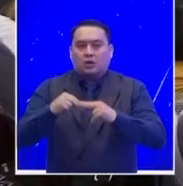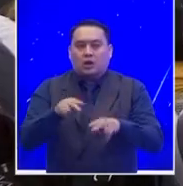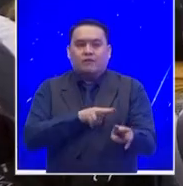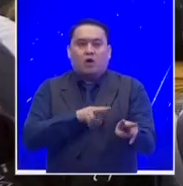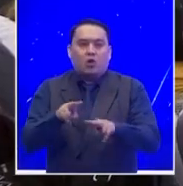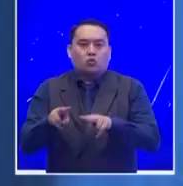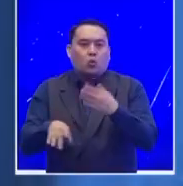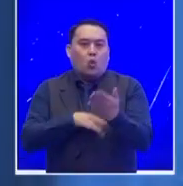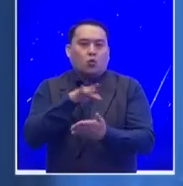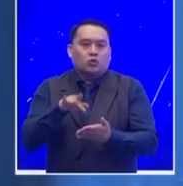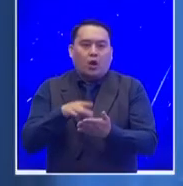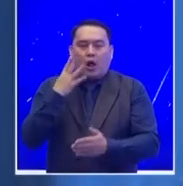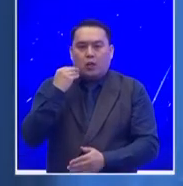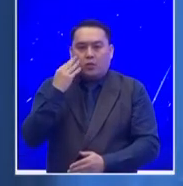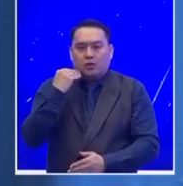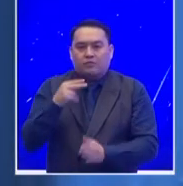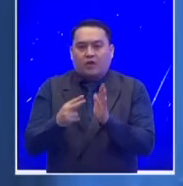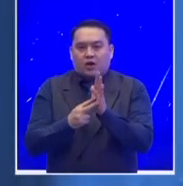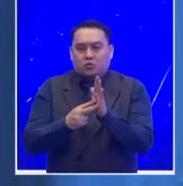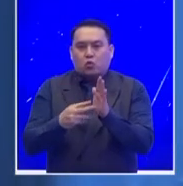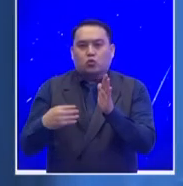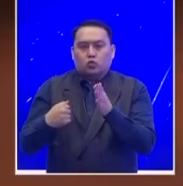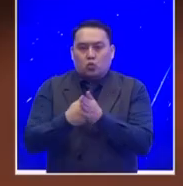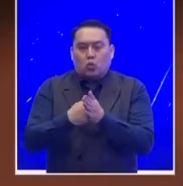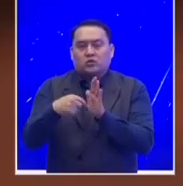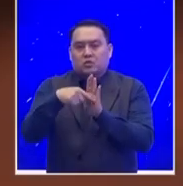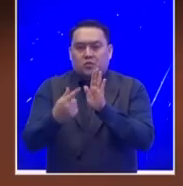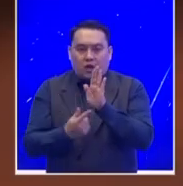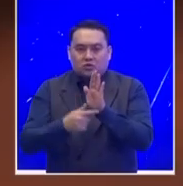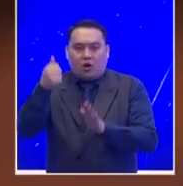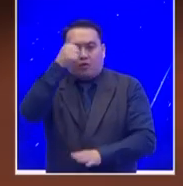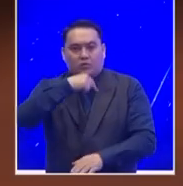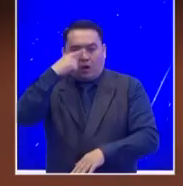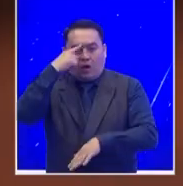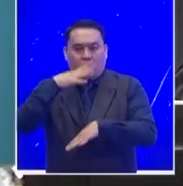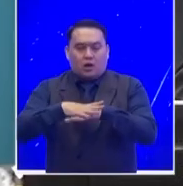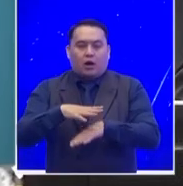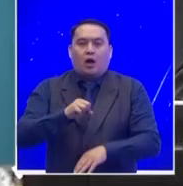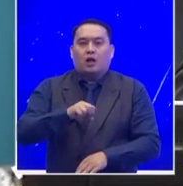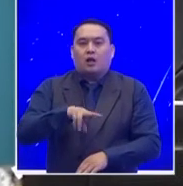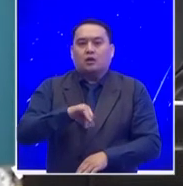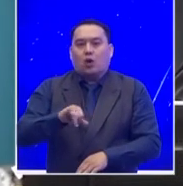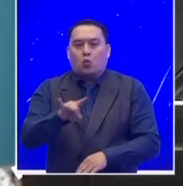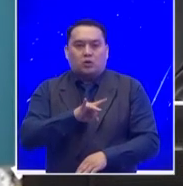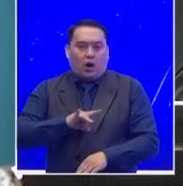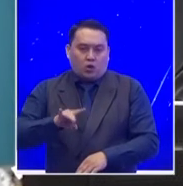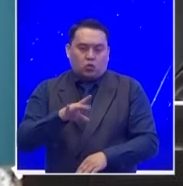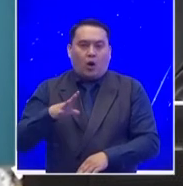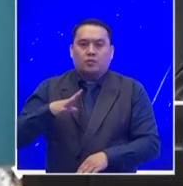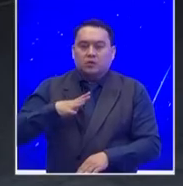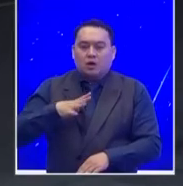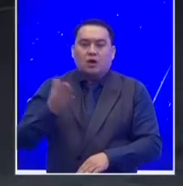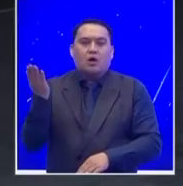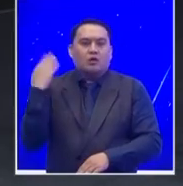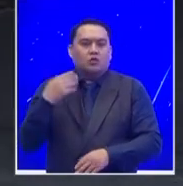контроля города Алматы. С 2008 по 2017 годы был акимом Алатауского района Южной столицы, а еще